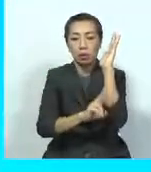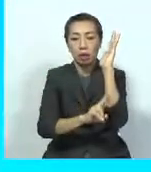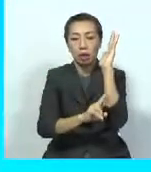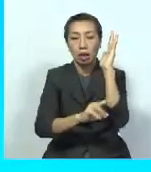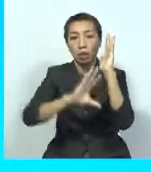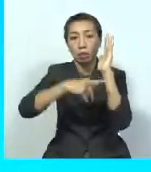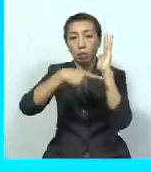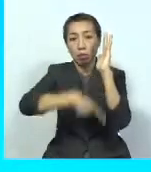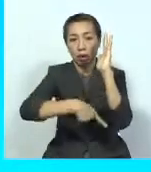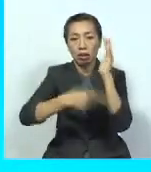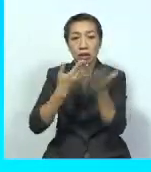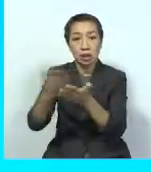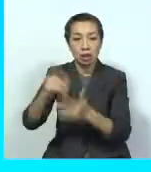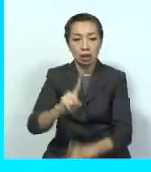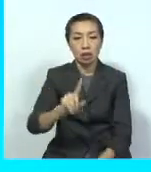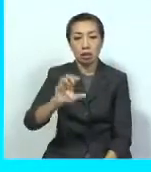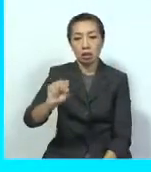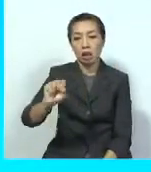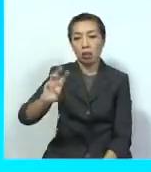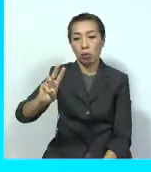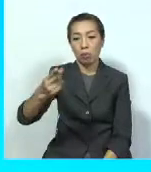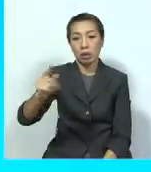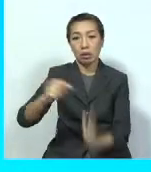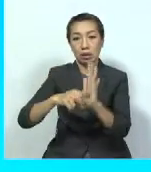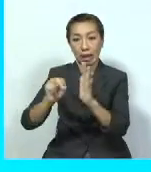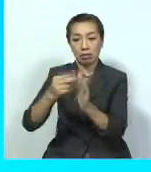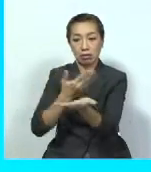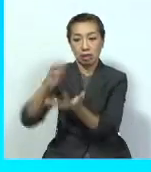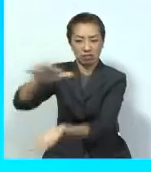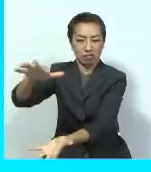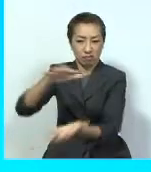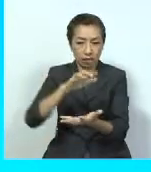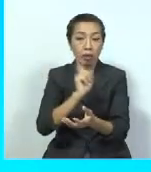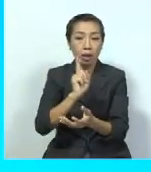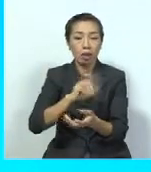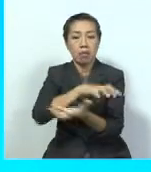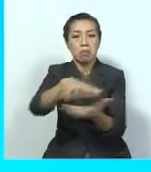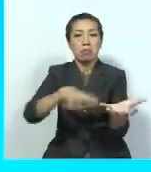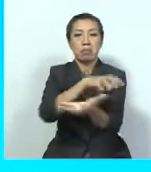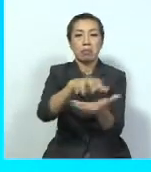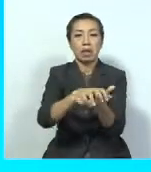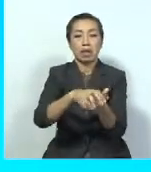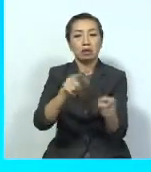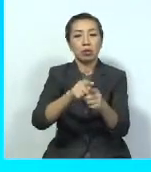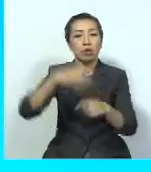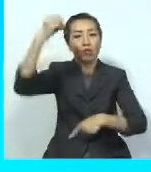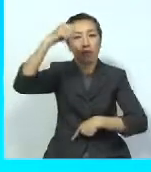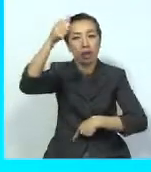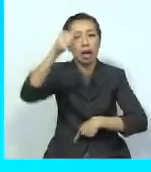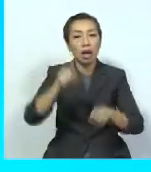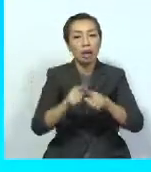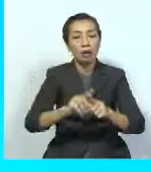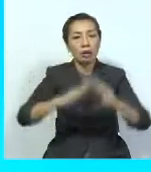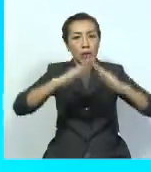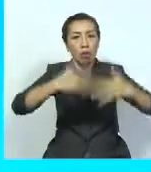านีแล้วก็ชุมพรในปริมาณ 160,000 ตันด้วยกันนะคะเพื่อที่จะนำทั้งหมดเนี่ยนะคะไปใช้เป็นเชื้อเพลิงผลิตไฟฟ้าที่โรง